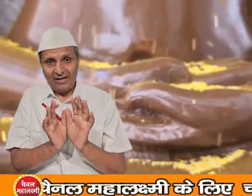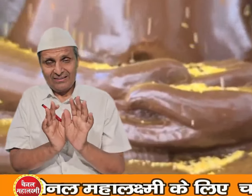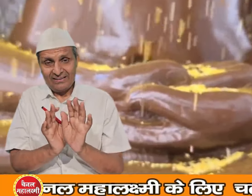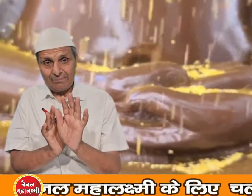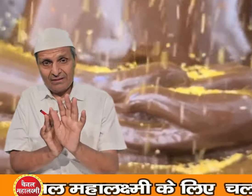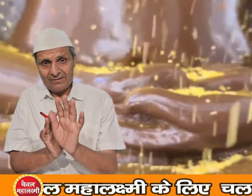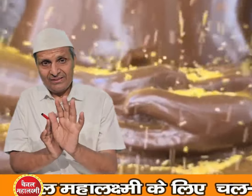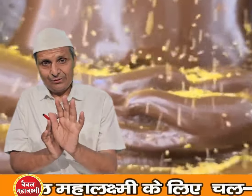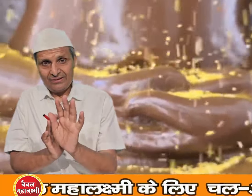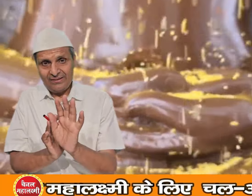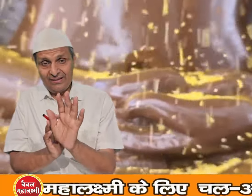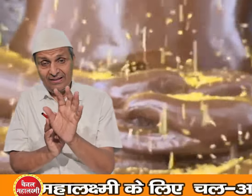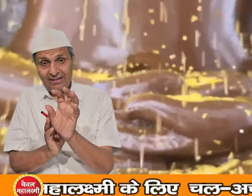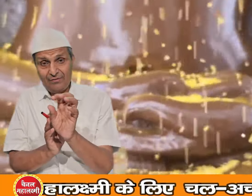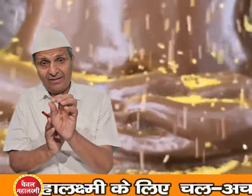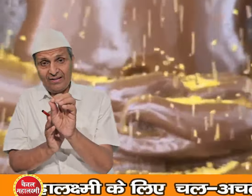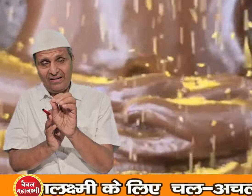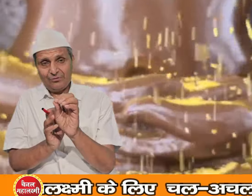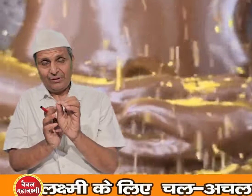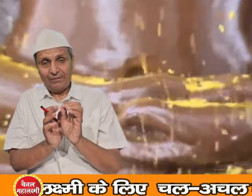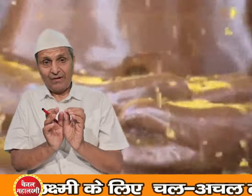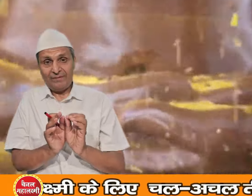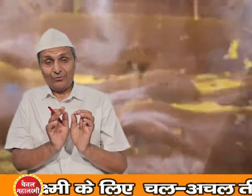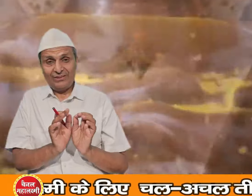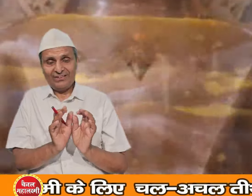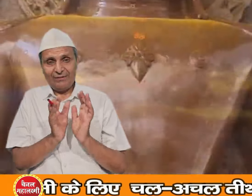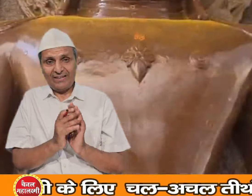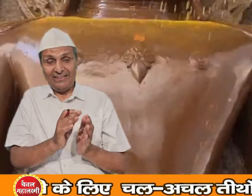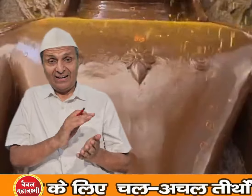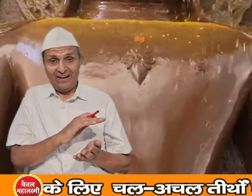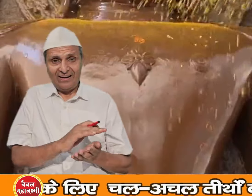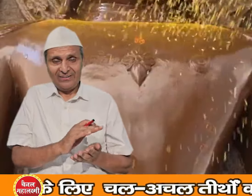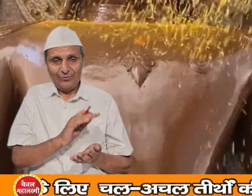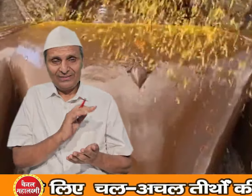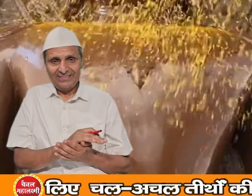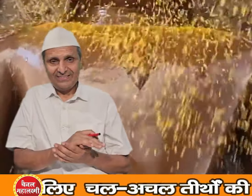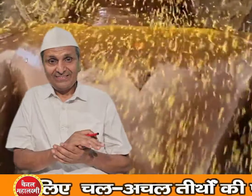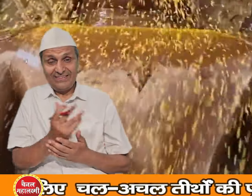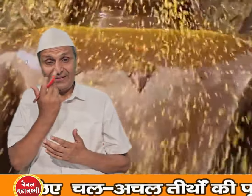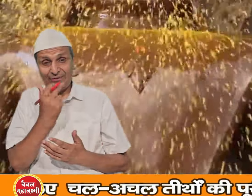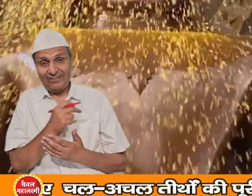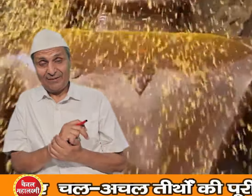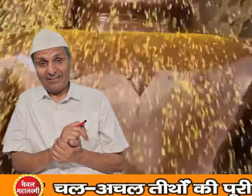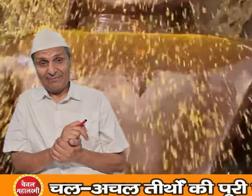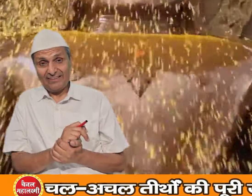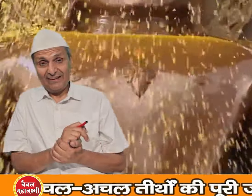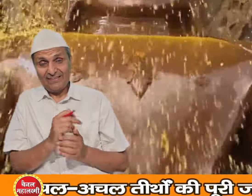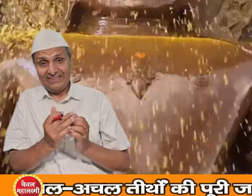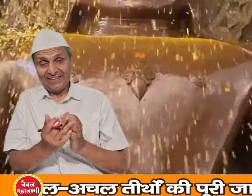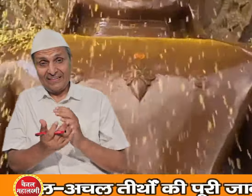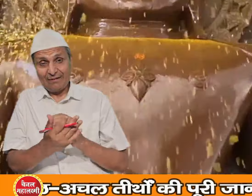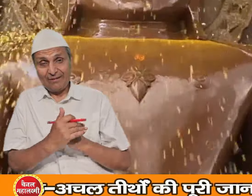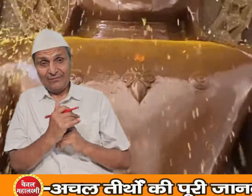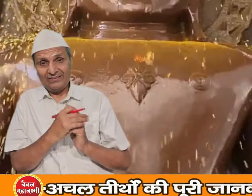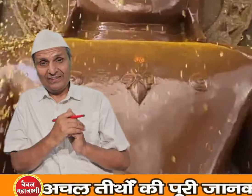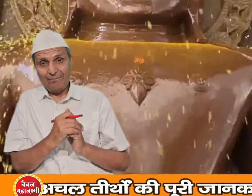उन्होंने हाथ लगाया था प्रतिमा सीधी हो गई थी लेकिन फिर एक दो दिन में वापस उसी दशा में आ गई थी आड़ी रूप से सीधी नहीं होती थी कमाल की बात है सीधा